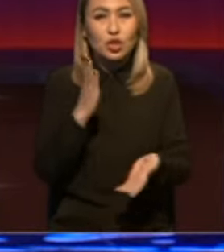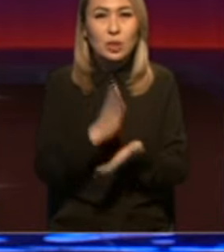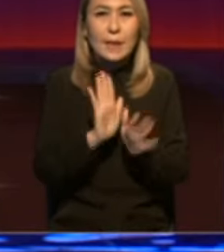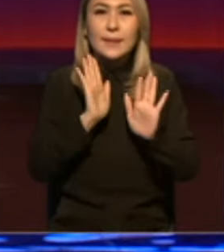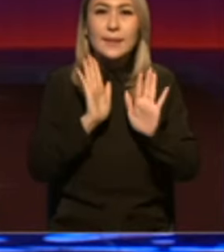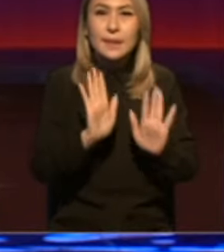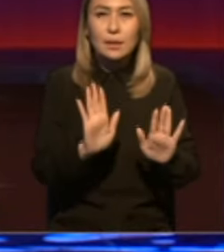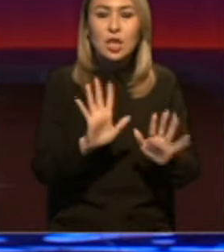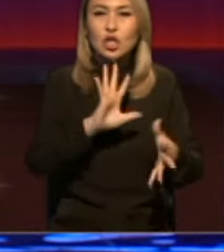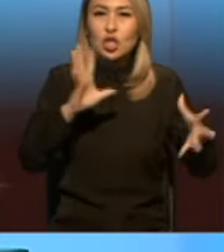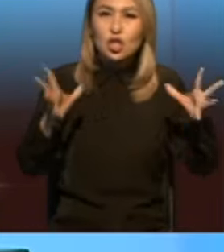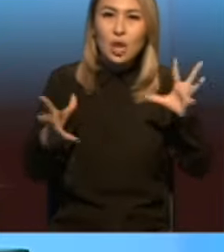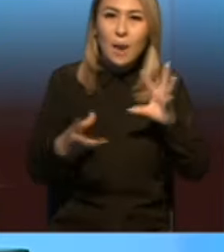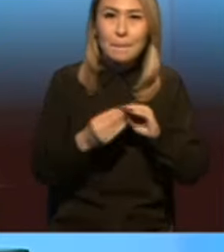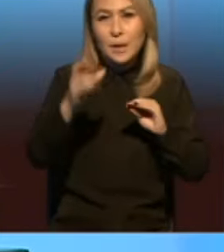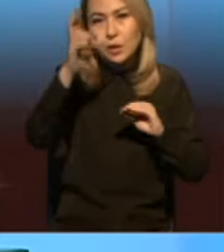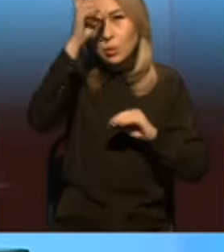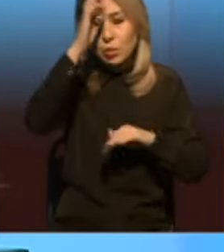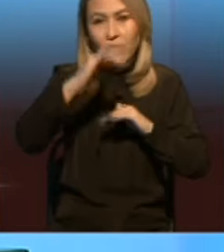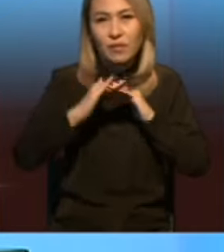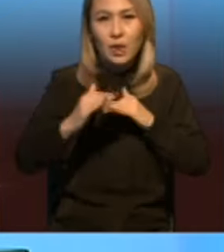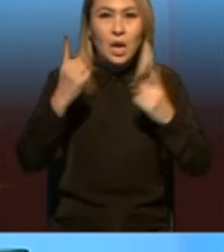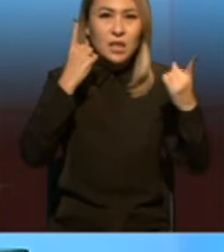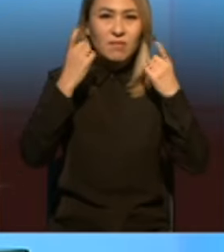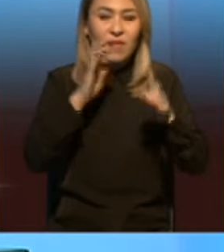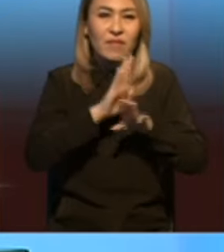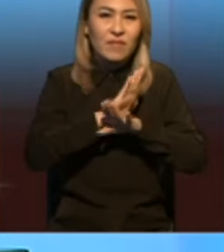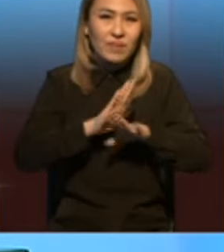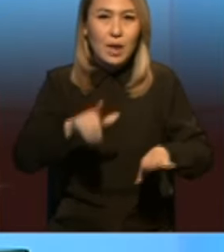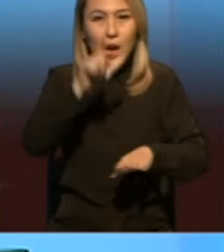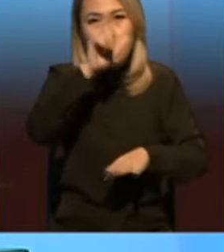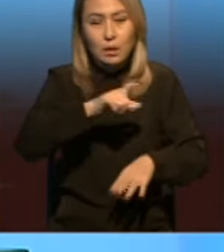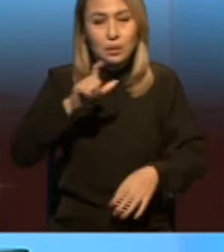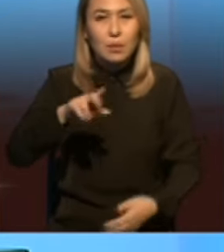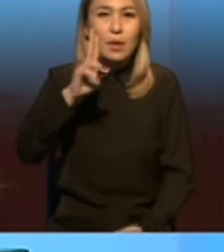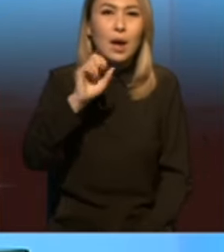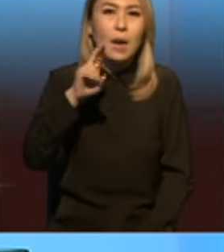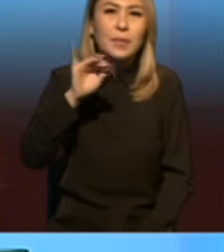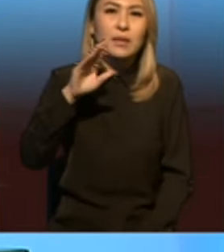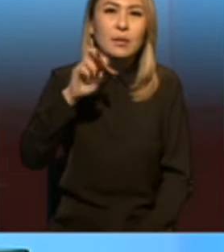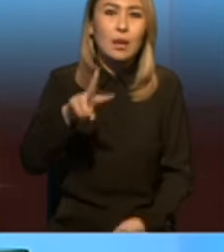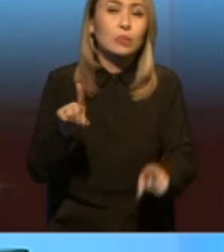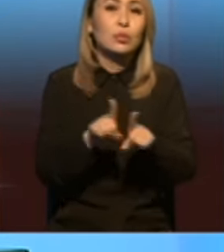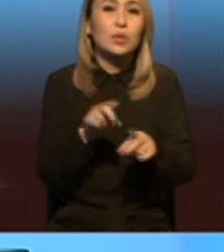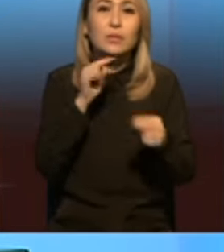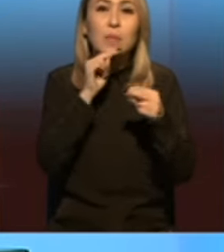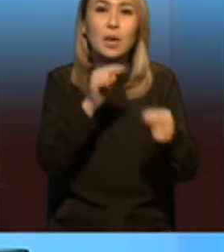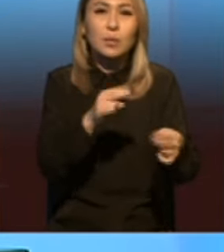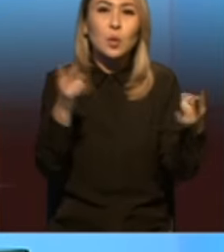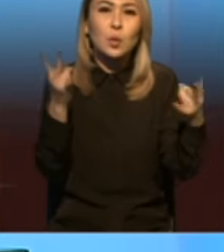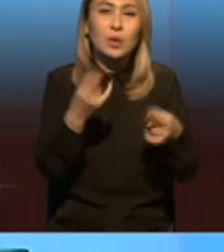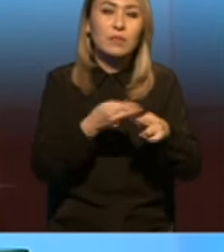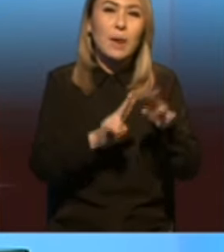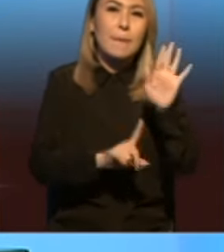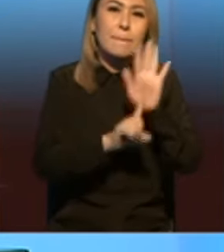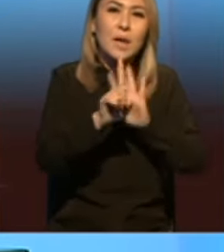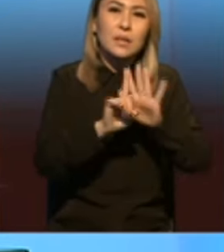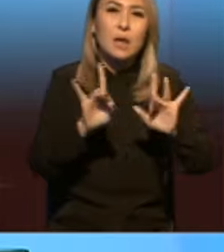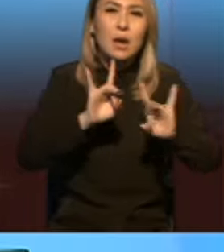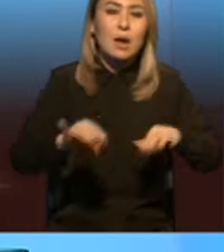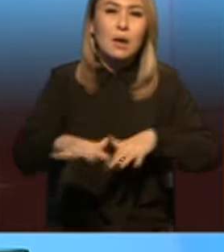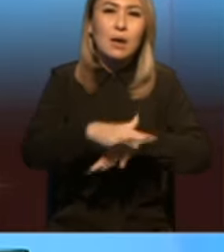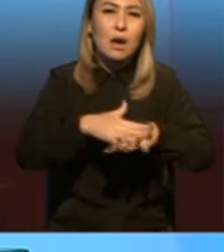қана жалпы түрік мемлекет туралы ақпарат таратып қана қоймай, адами капиталға мән беру керек. Өйткені бізде жаңа айтып кеттім бас кезінде халық